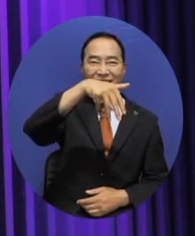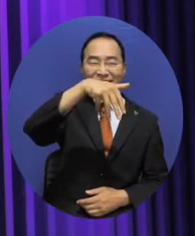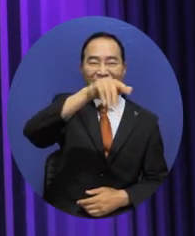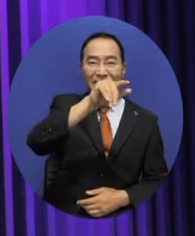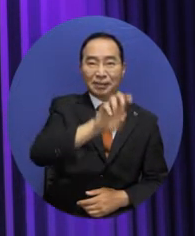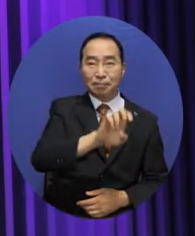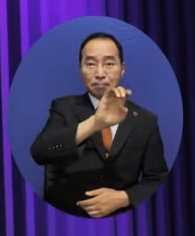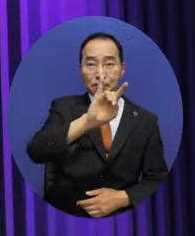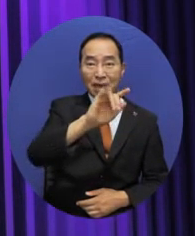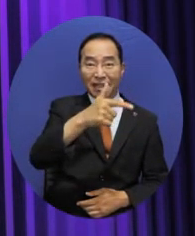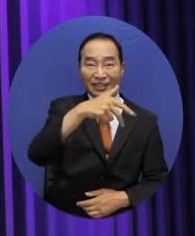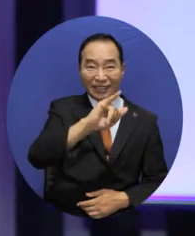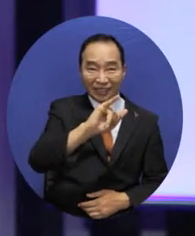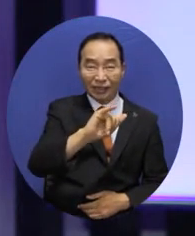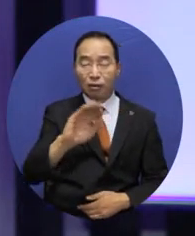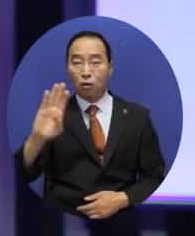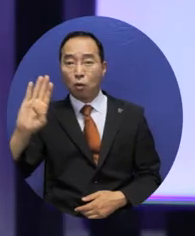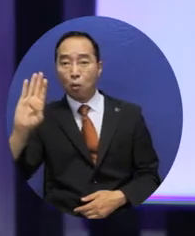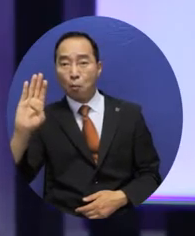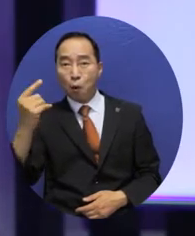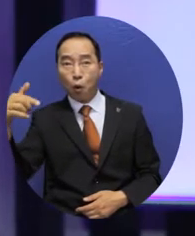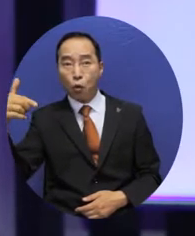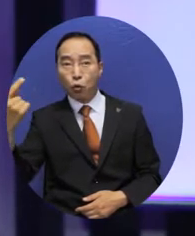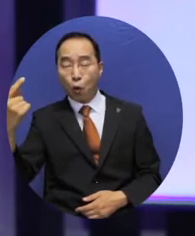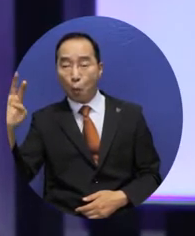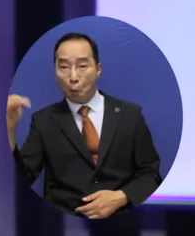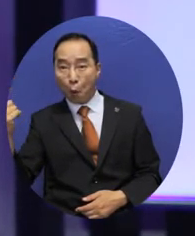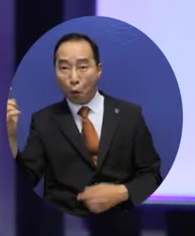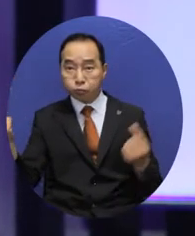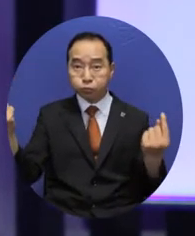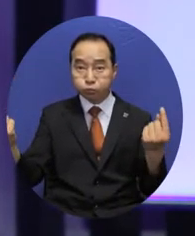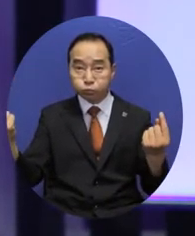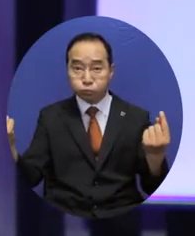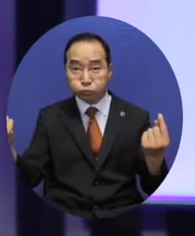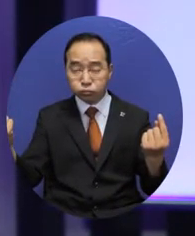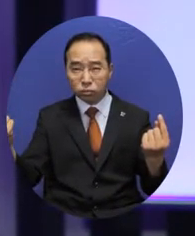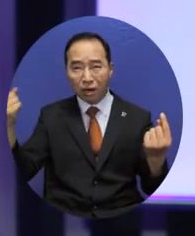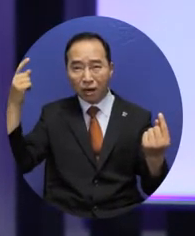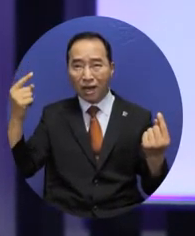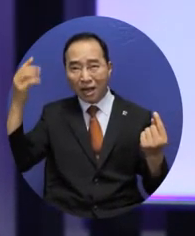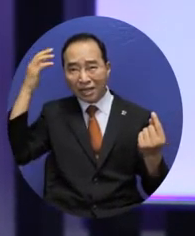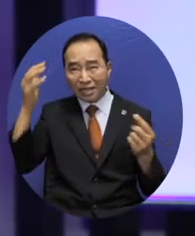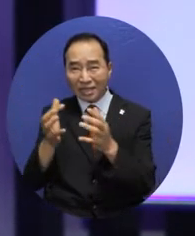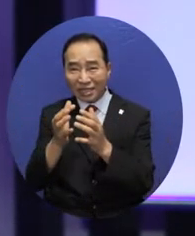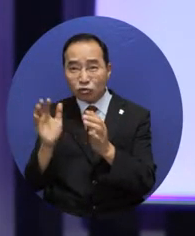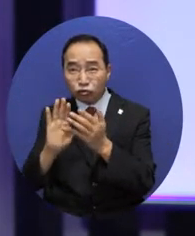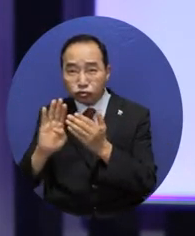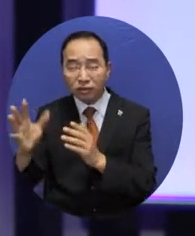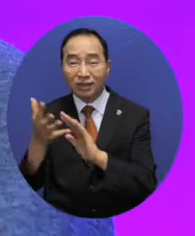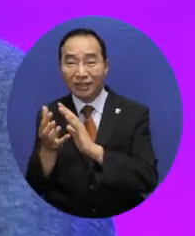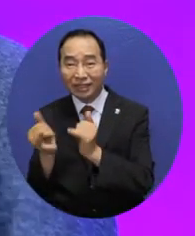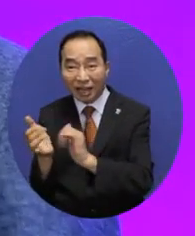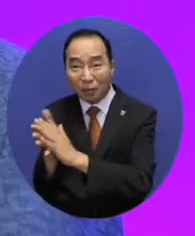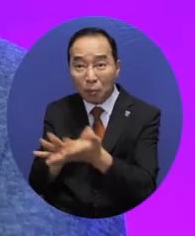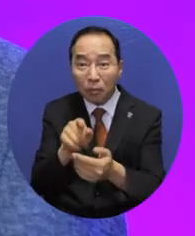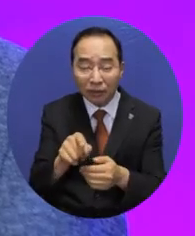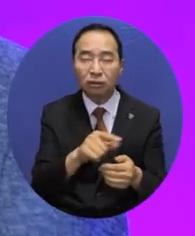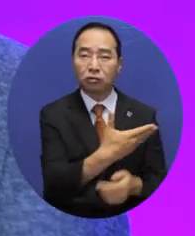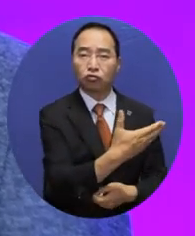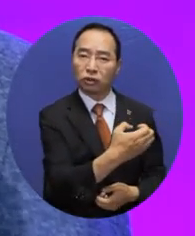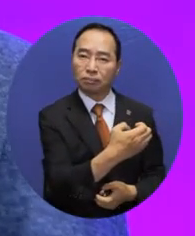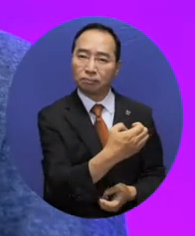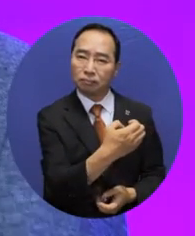98.4%의 유전자가 같습니다. 그리고 보노보하고는 98.7%나 유전자가 같습니다. 즉